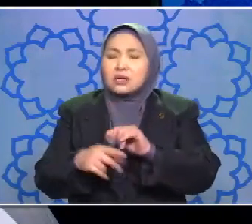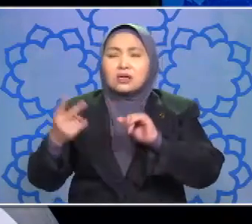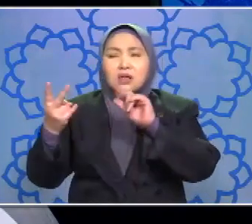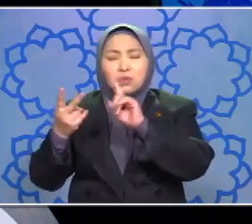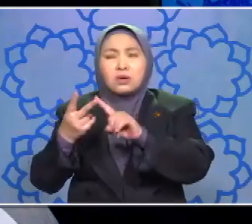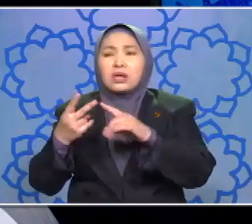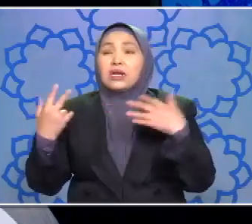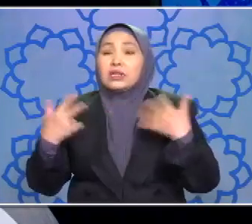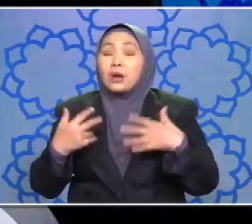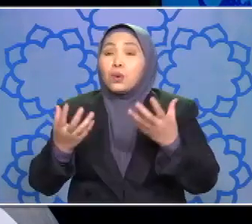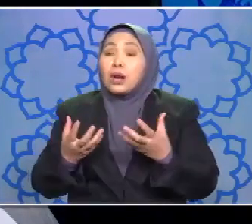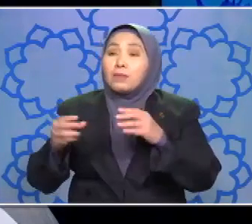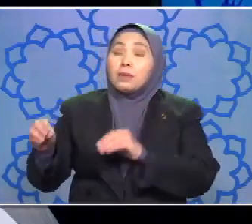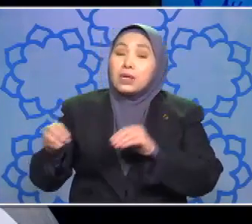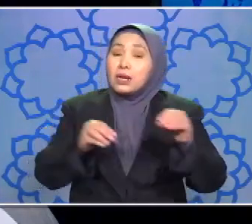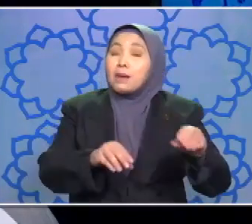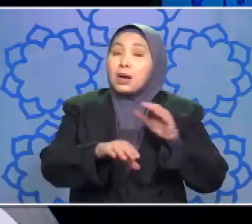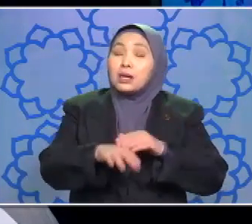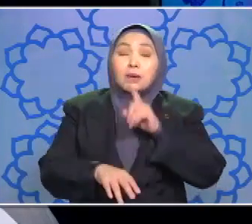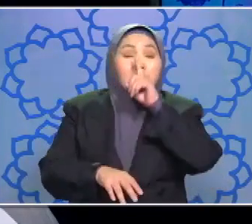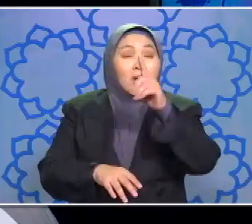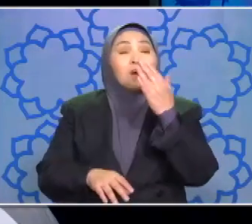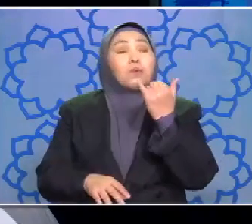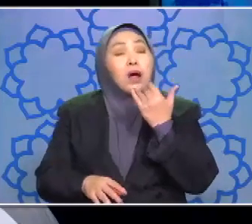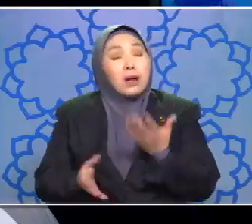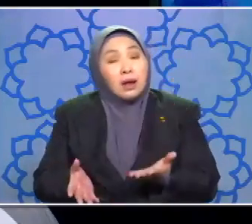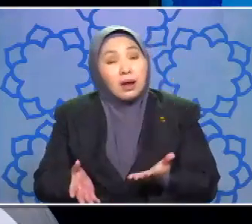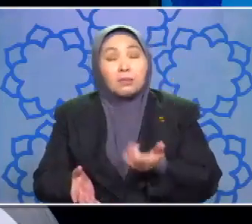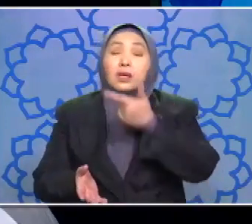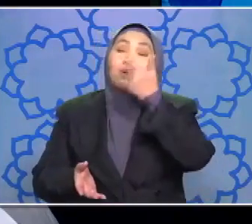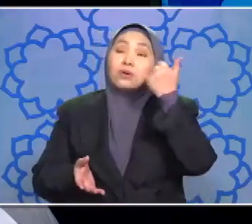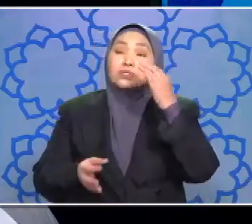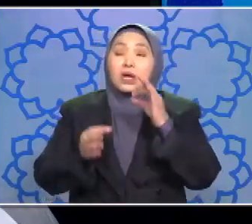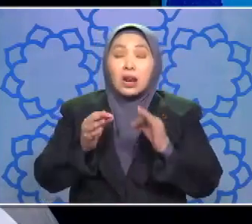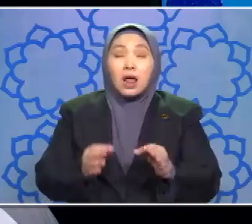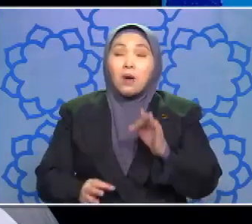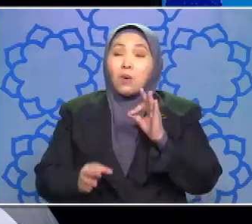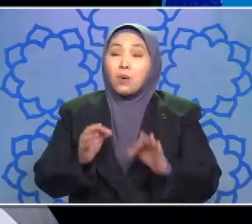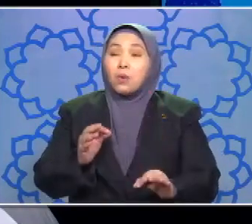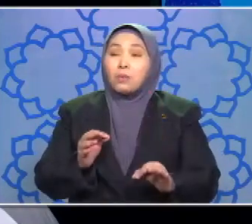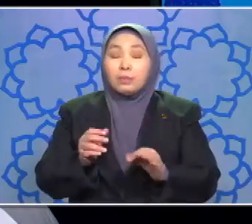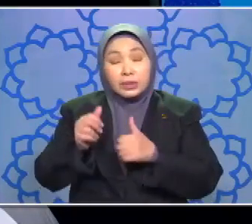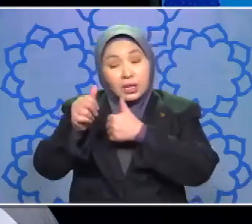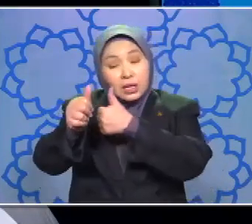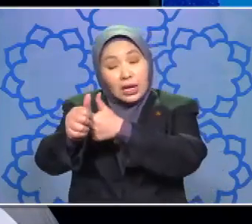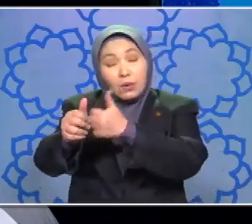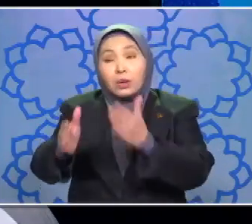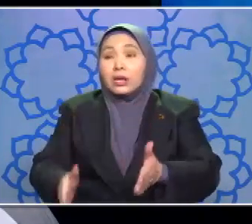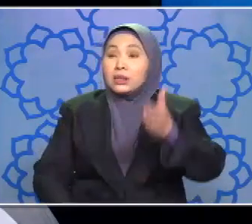dia takut nak berpindah kepada kebenaran. Pasal apa Ustaz? Pasal kalau dia punya pengikut dia